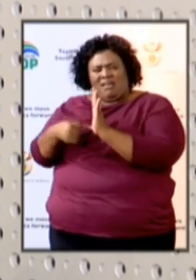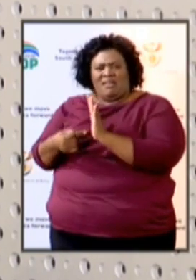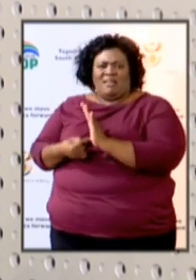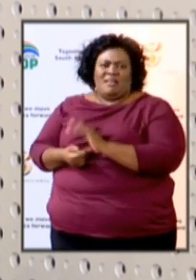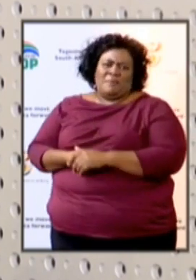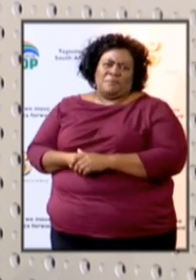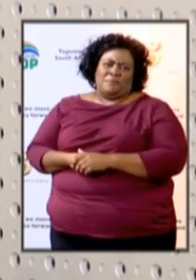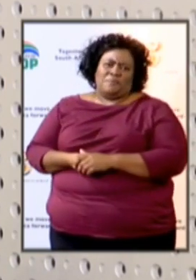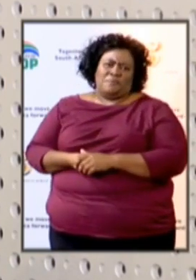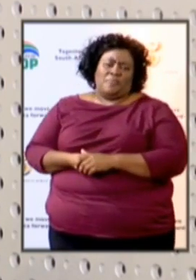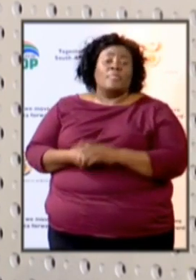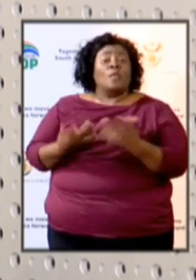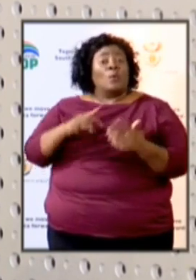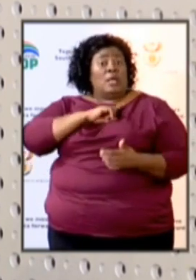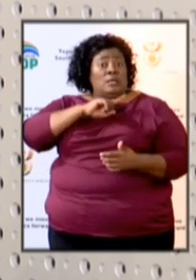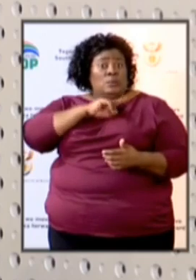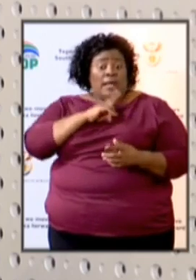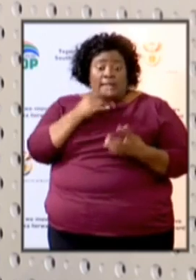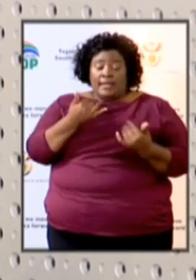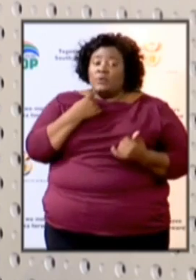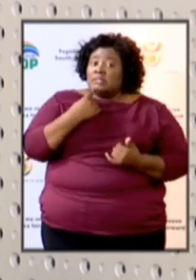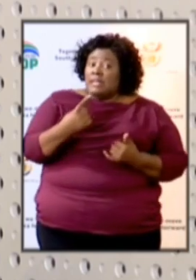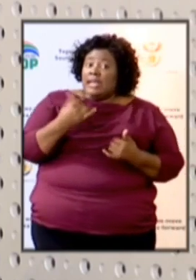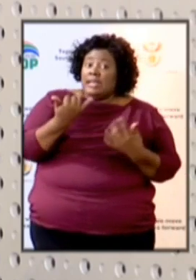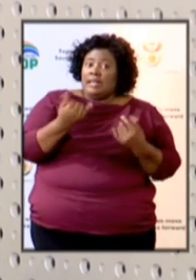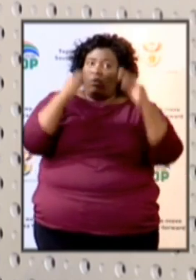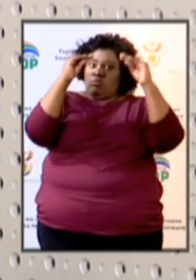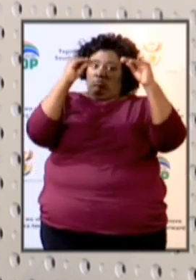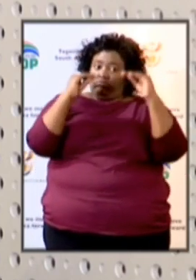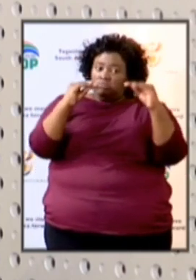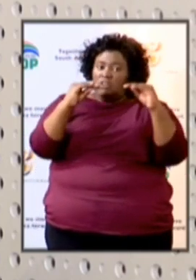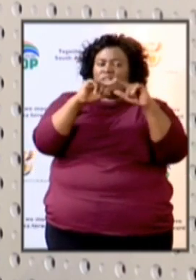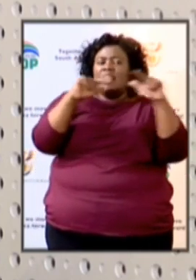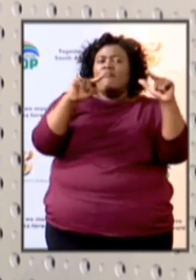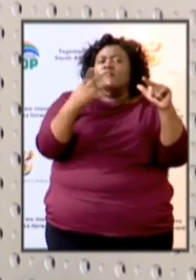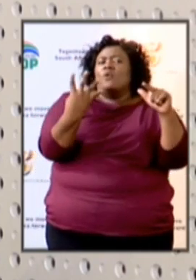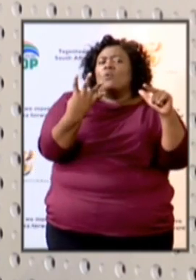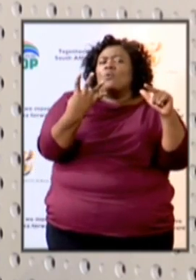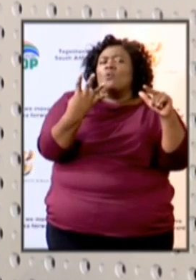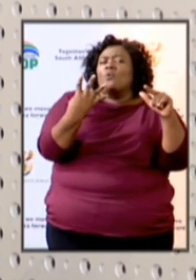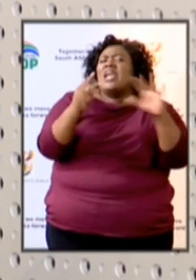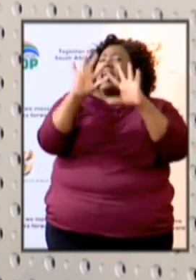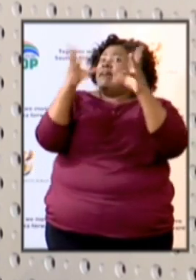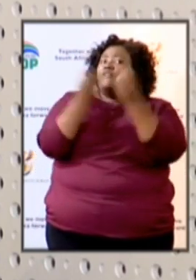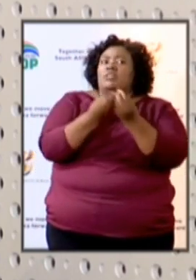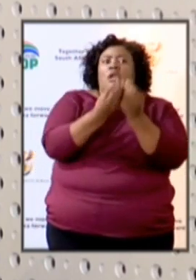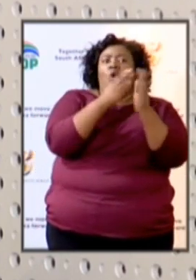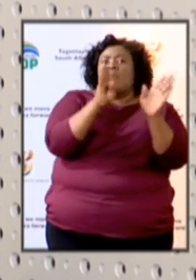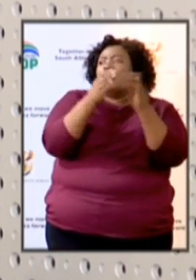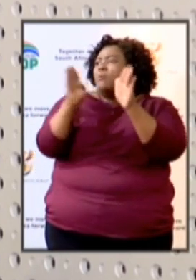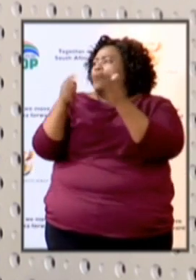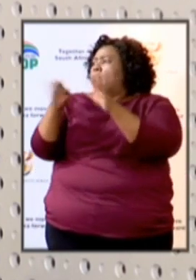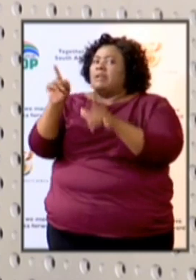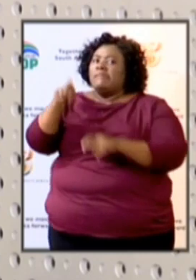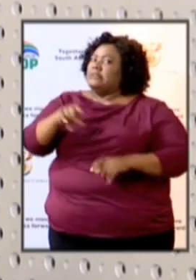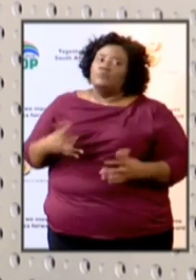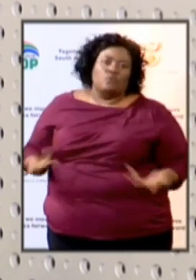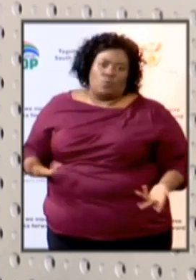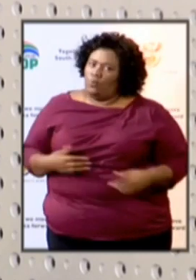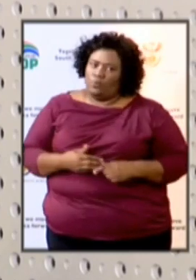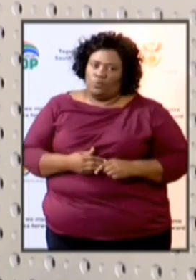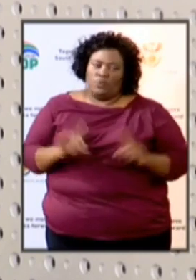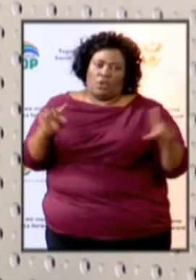Yiko-ke sithi ngoba sekulevel 4 asikwazi ukuvula yonke into. Sivula into evulwayo kahle